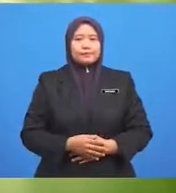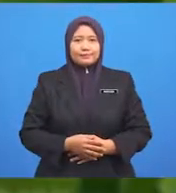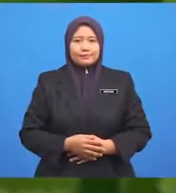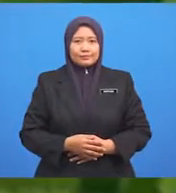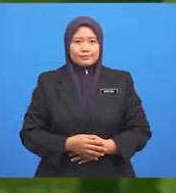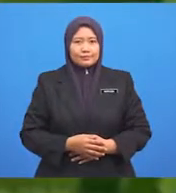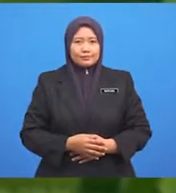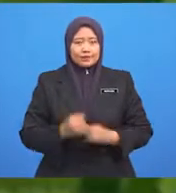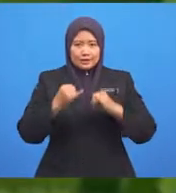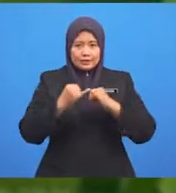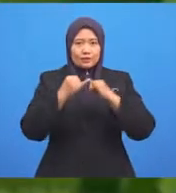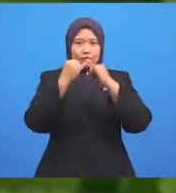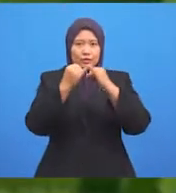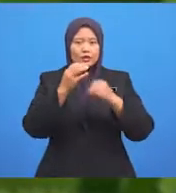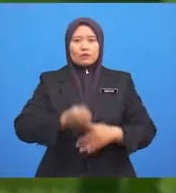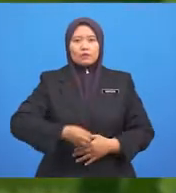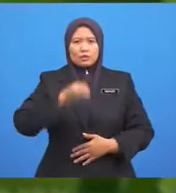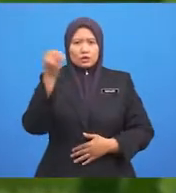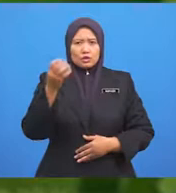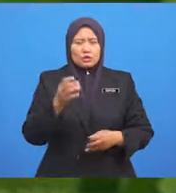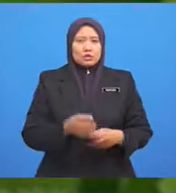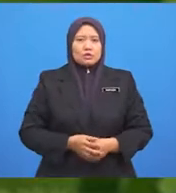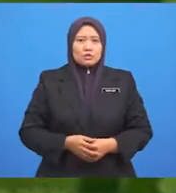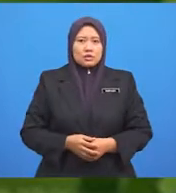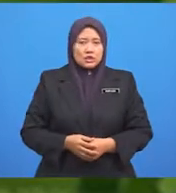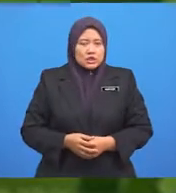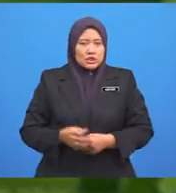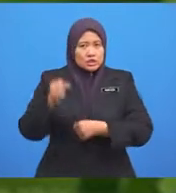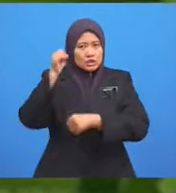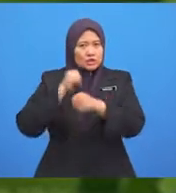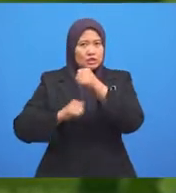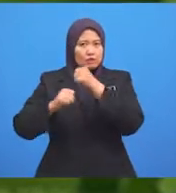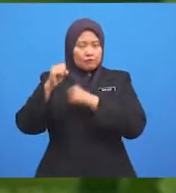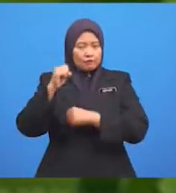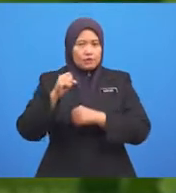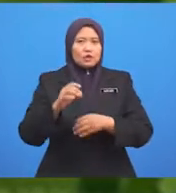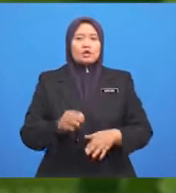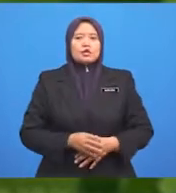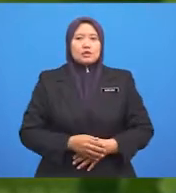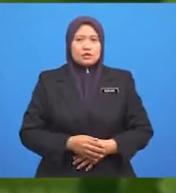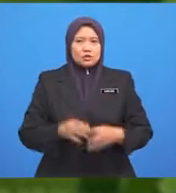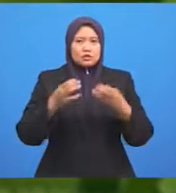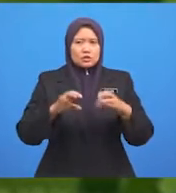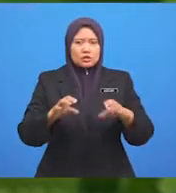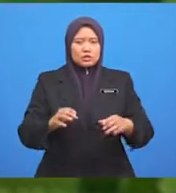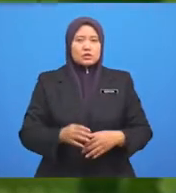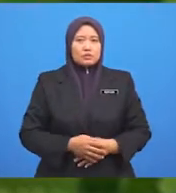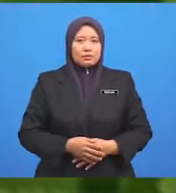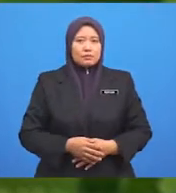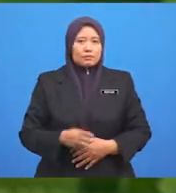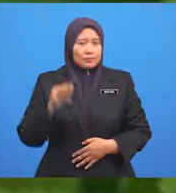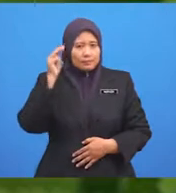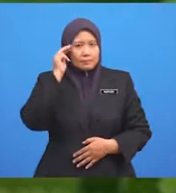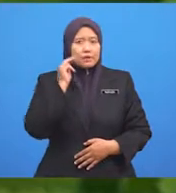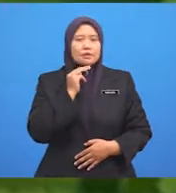buluh adalah sifatnya yang cepat matang itu menyebabkan buluh dianggap sebagai